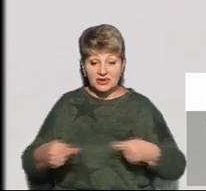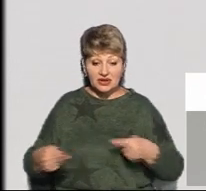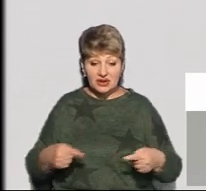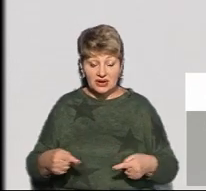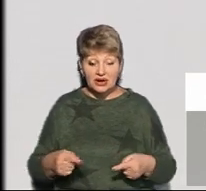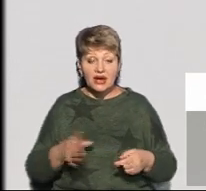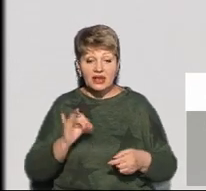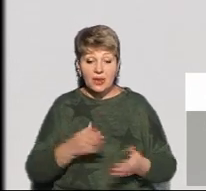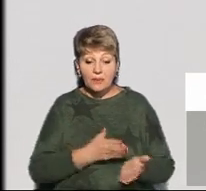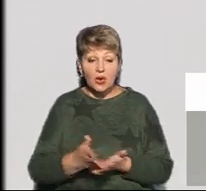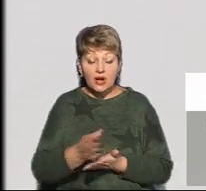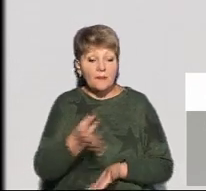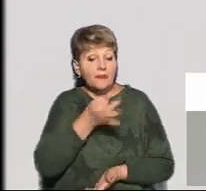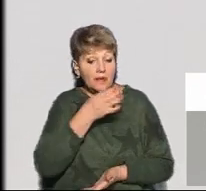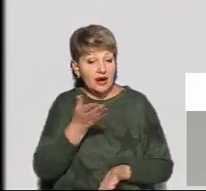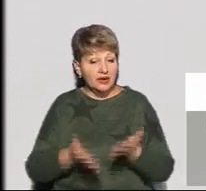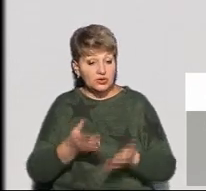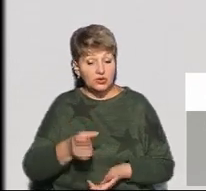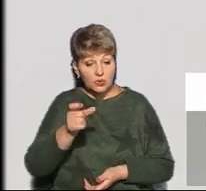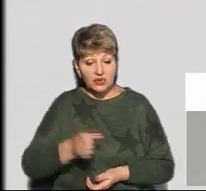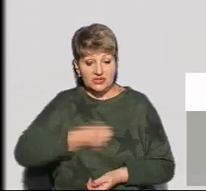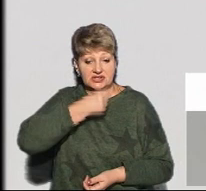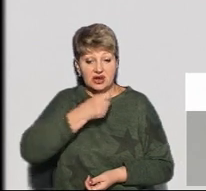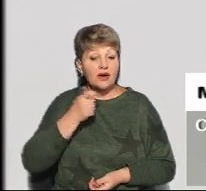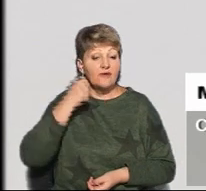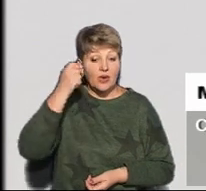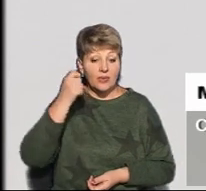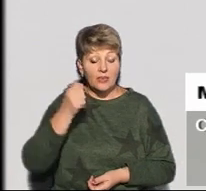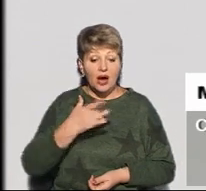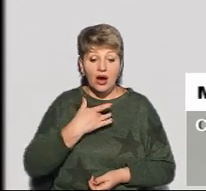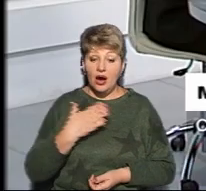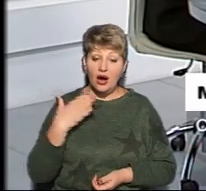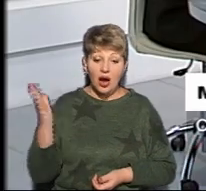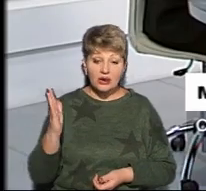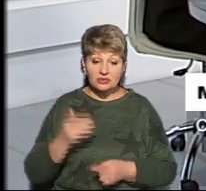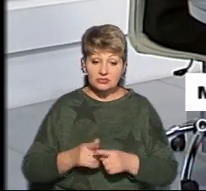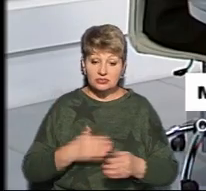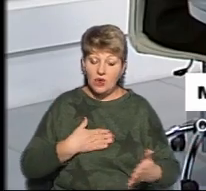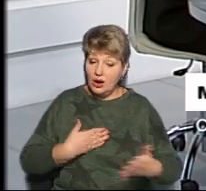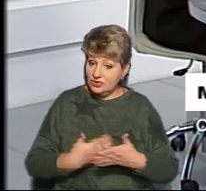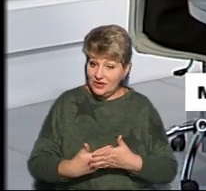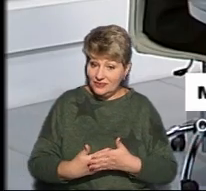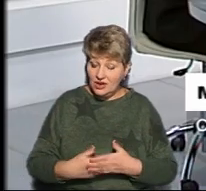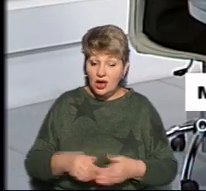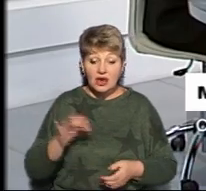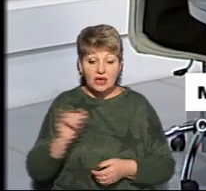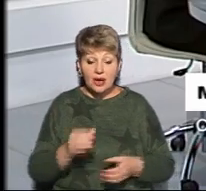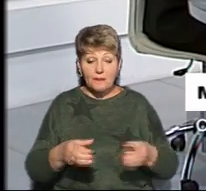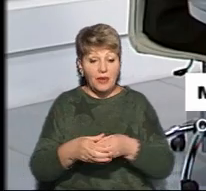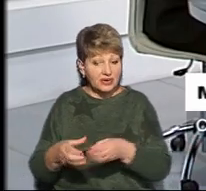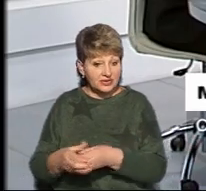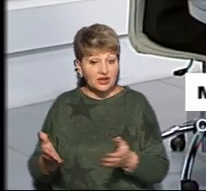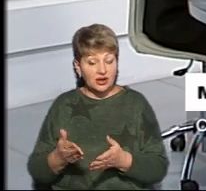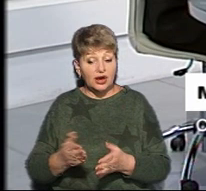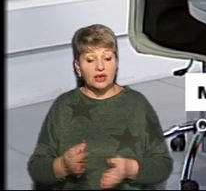політичні вподобання. Відповідно, якщо люди старшого віку голосували активніше в тих громадах, відповідно, ті партії, які